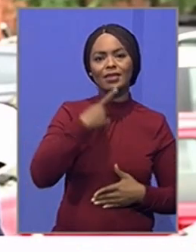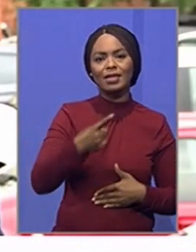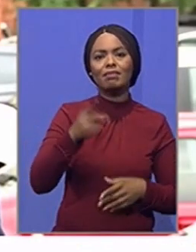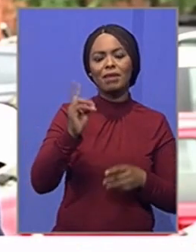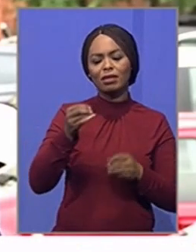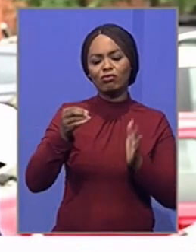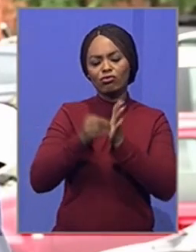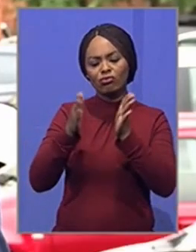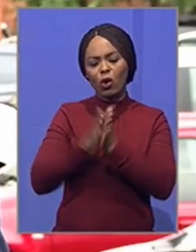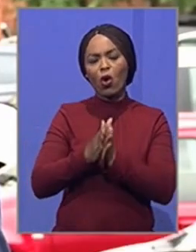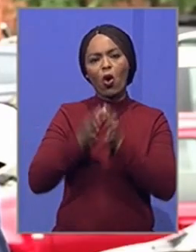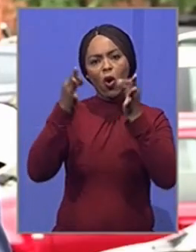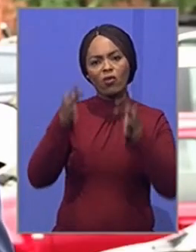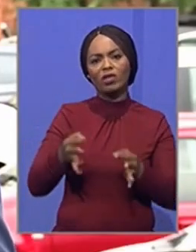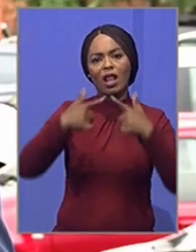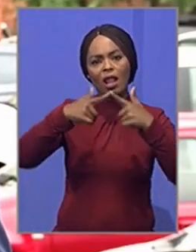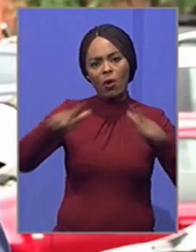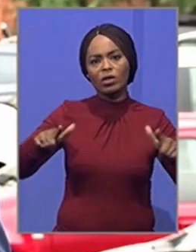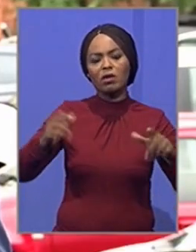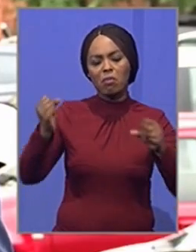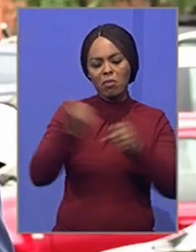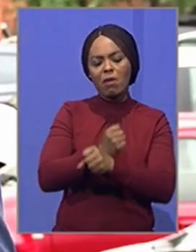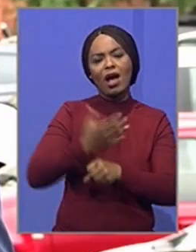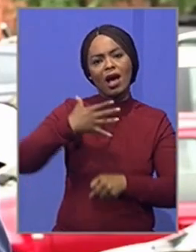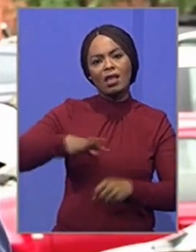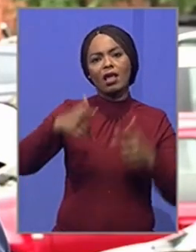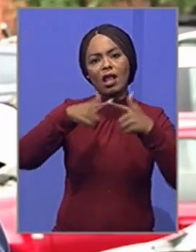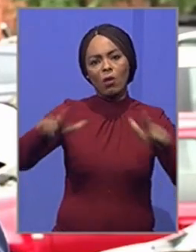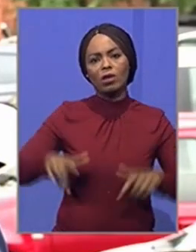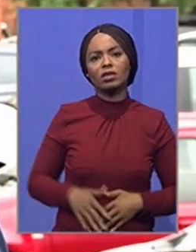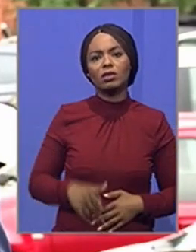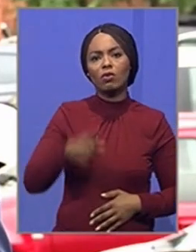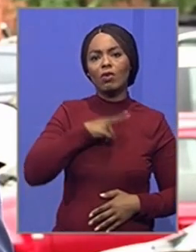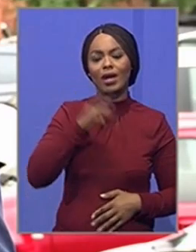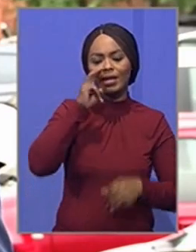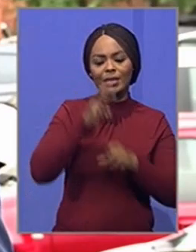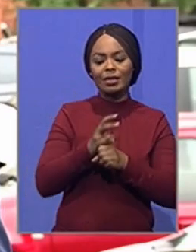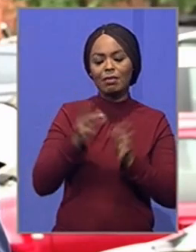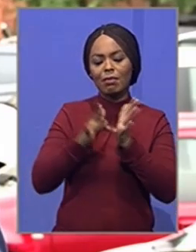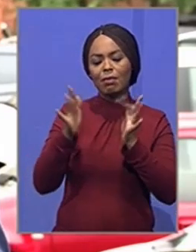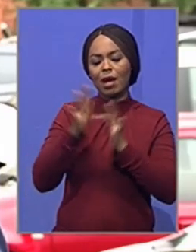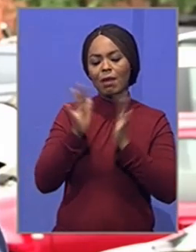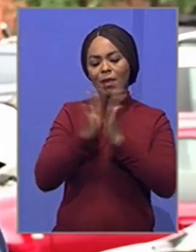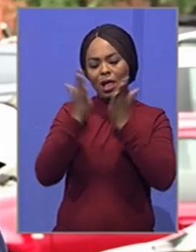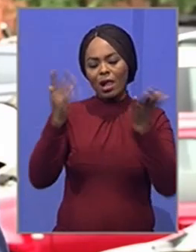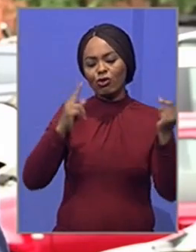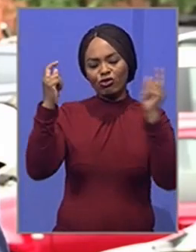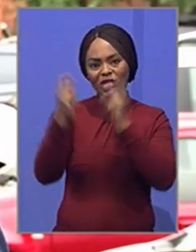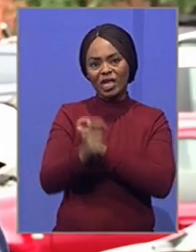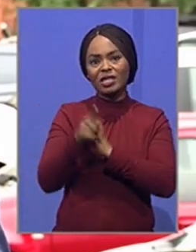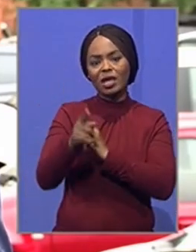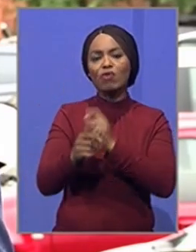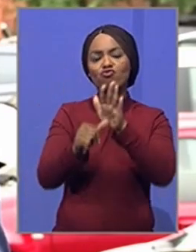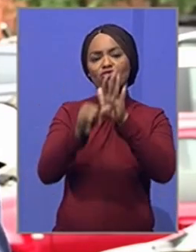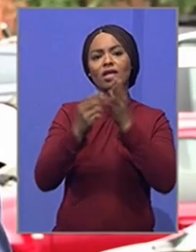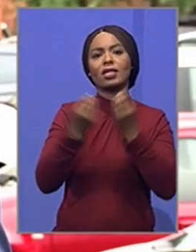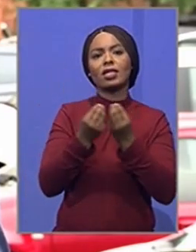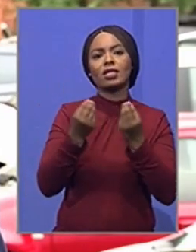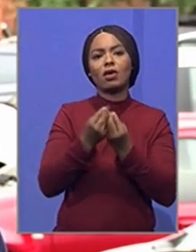Borwa go sona le dipolelo tše dingwe. Ba re kgato ya go fetola Bibele go leleme la Khilobedu ke engwe ya dikgato tša maleba tše e le gore ka moso